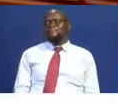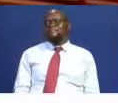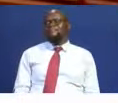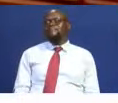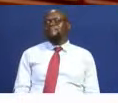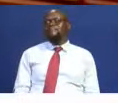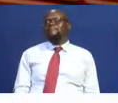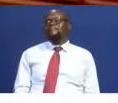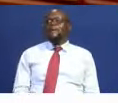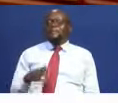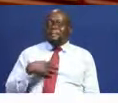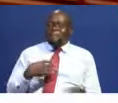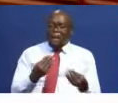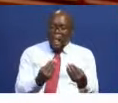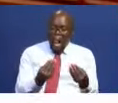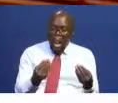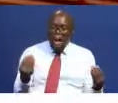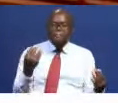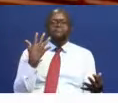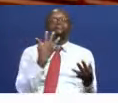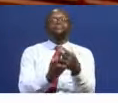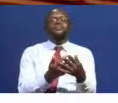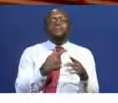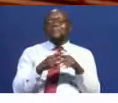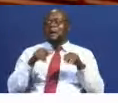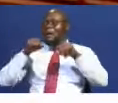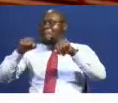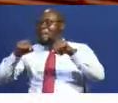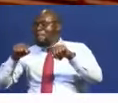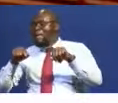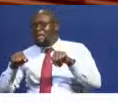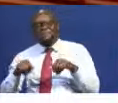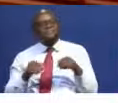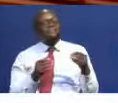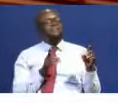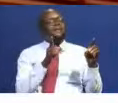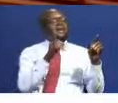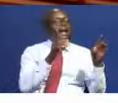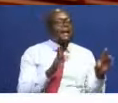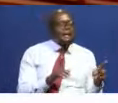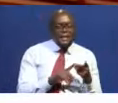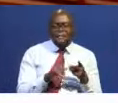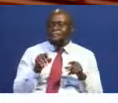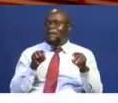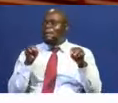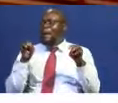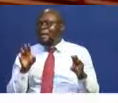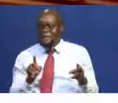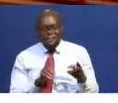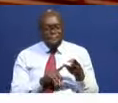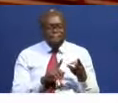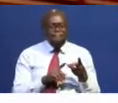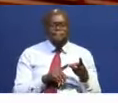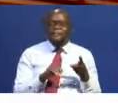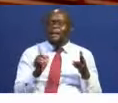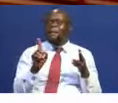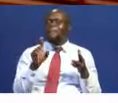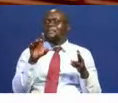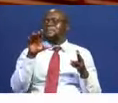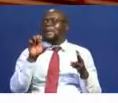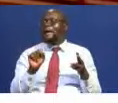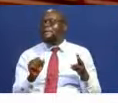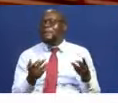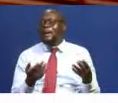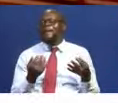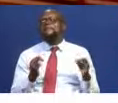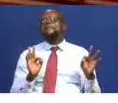wale small ship. Anaenda kushikwa director, anaenda kushikwa manager, na waziri ako